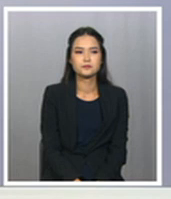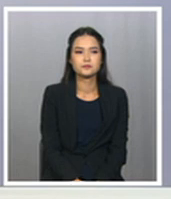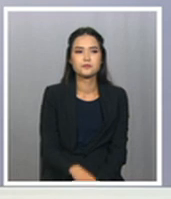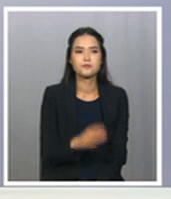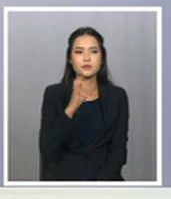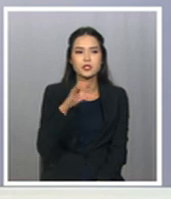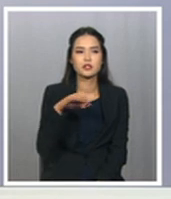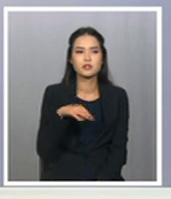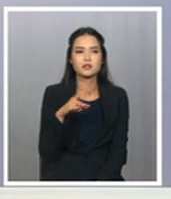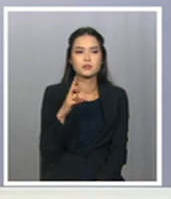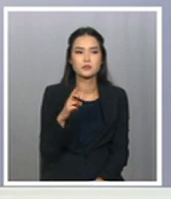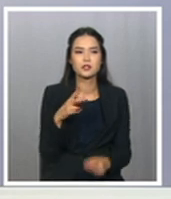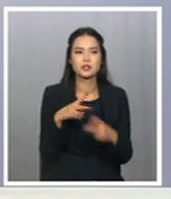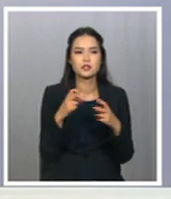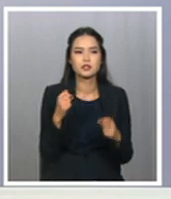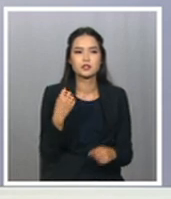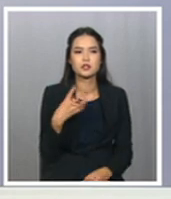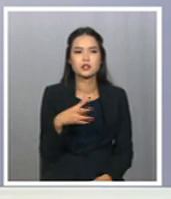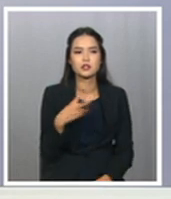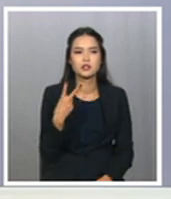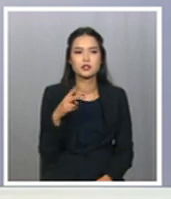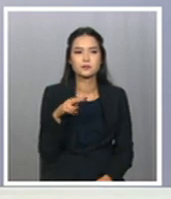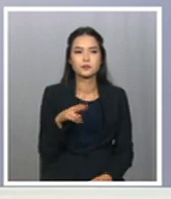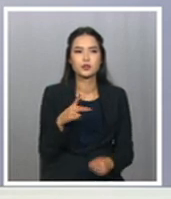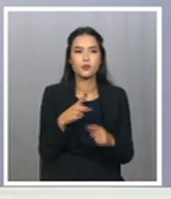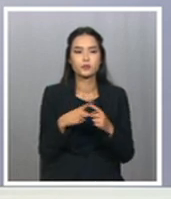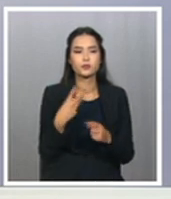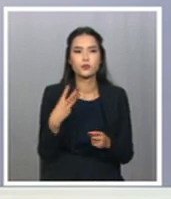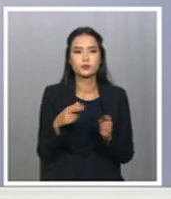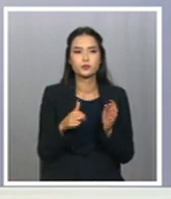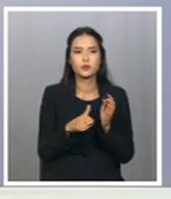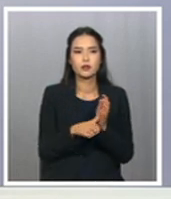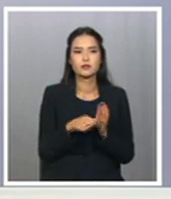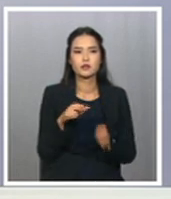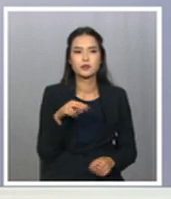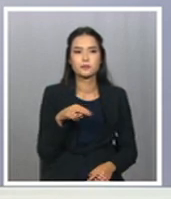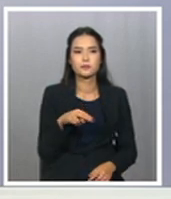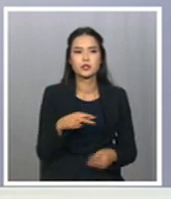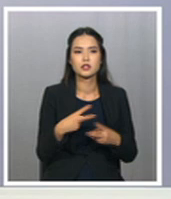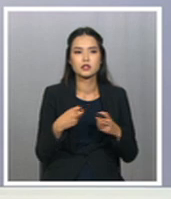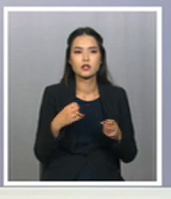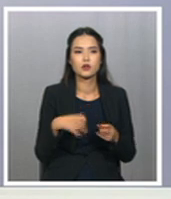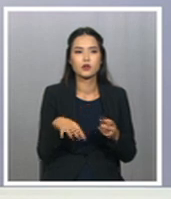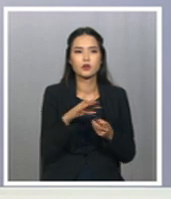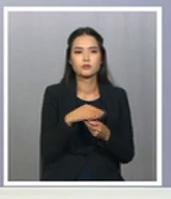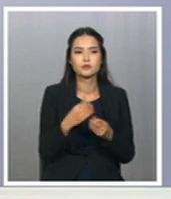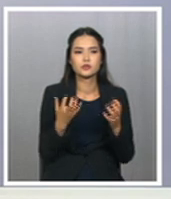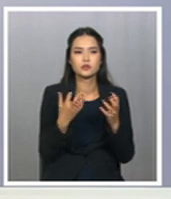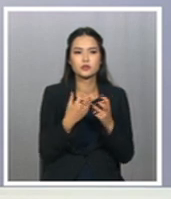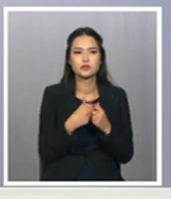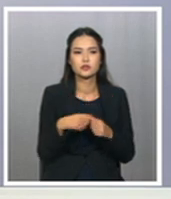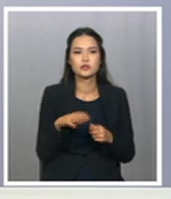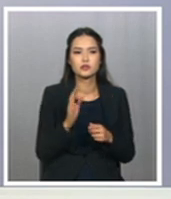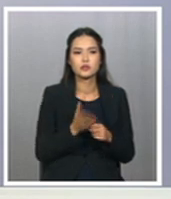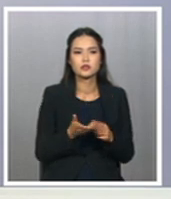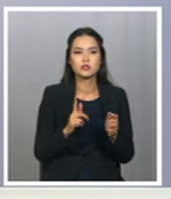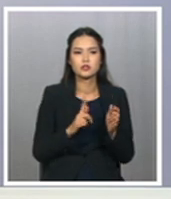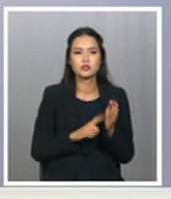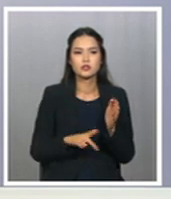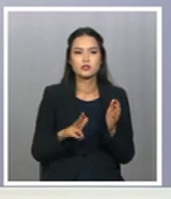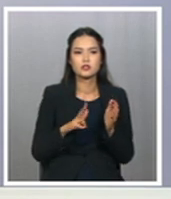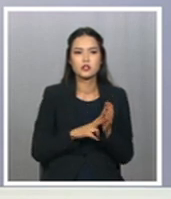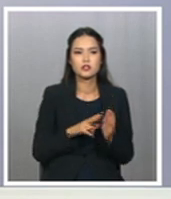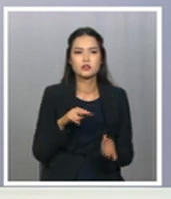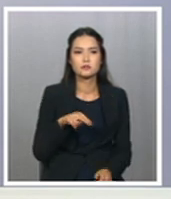Конустың толық бетінің ауданы бүйір беті мен табан аудандарының қосындысына тең. Яғни, 42 пи қосылған 36 пи